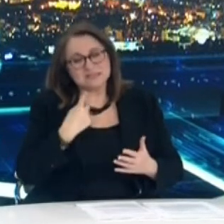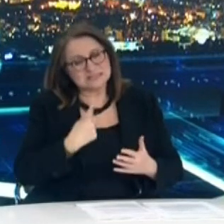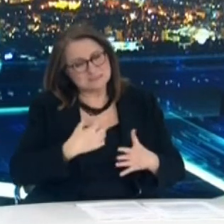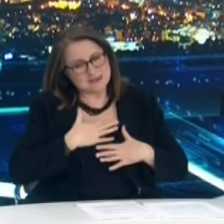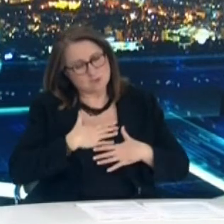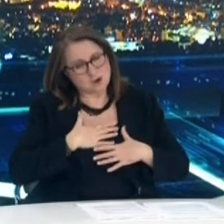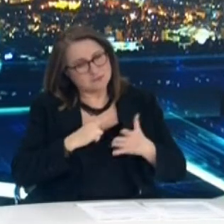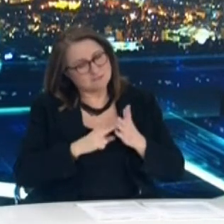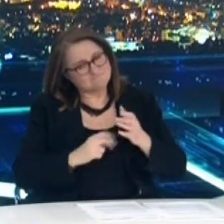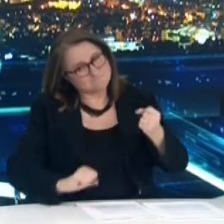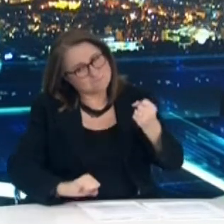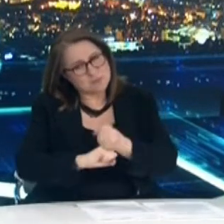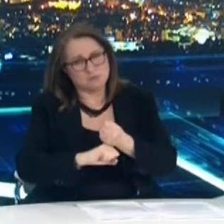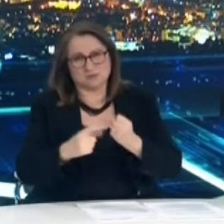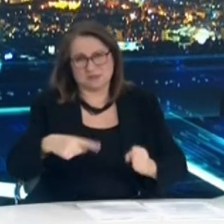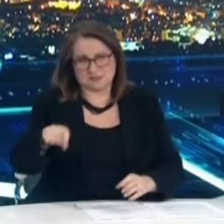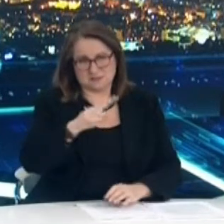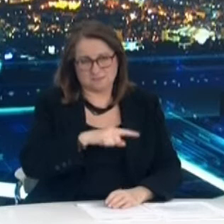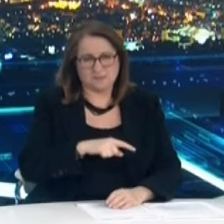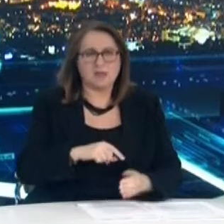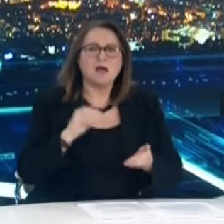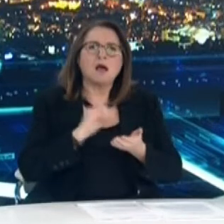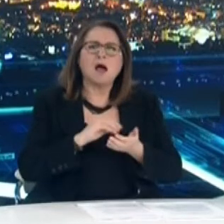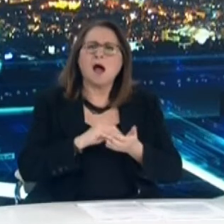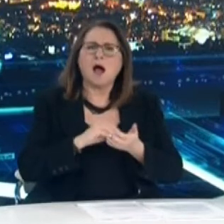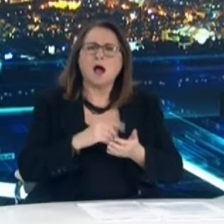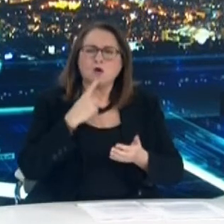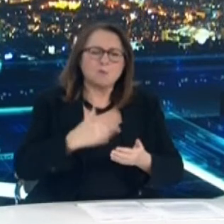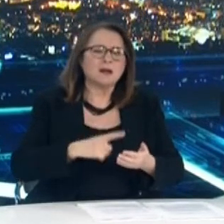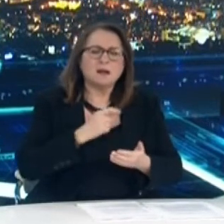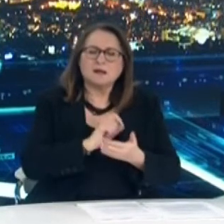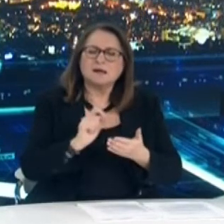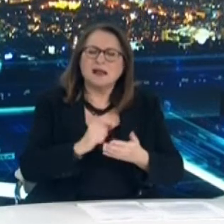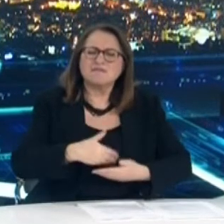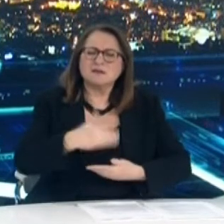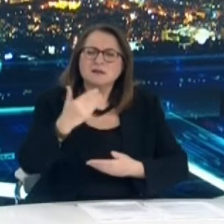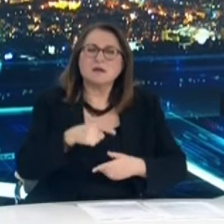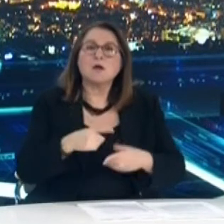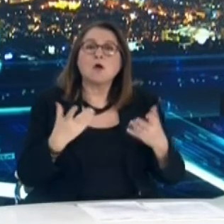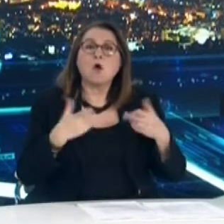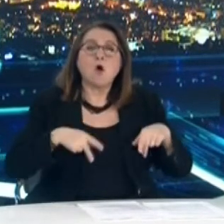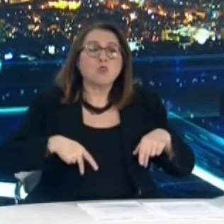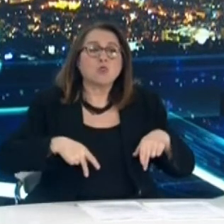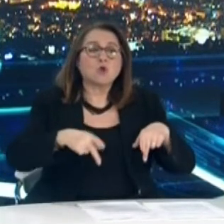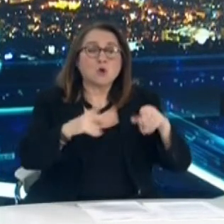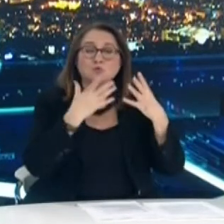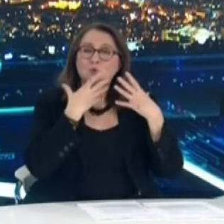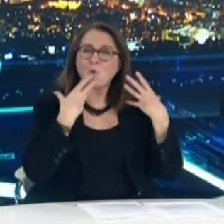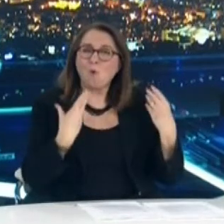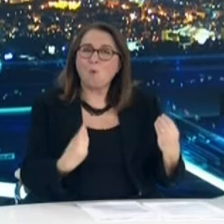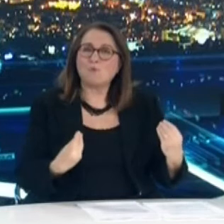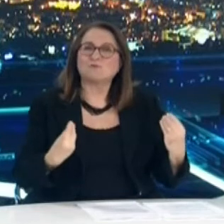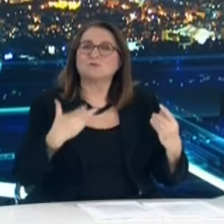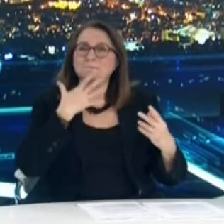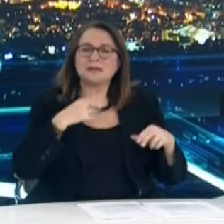σε κάτι που περιγράφεται συχνά από τα μέσα μαζικής ενημέρωσης. Την κοσμοσυρωή σε δρόμους που είναι όμορφοι για περίπατο. Όμως ζούμε